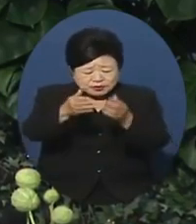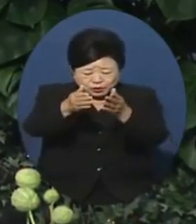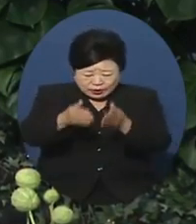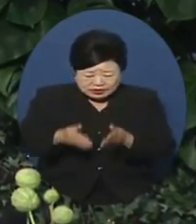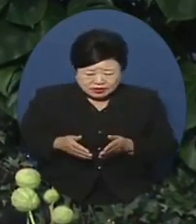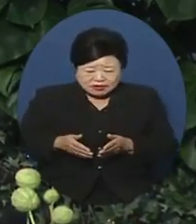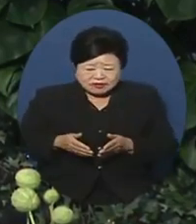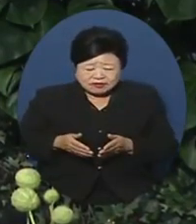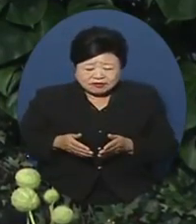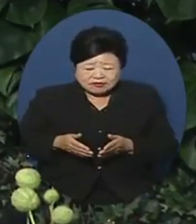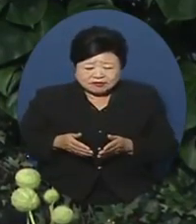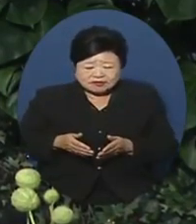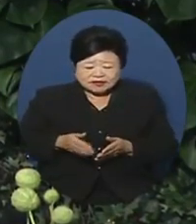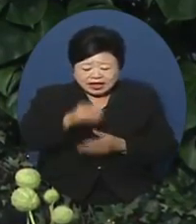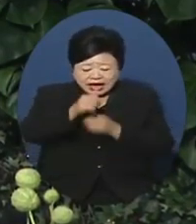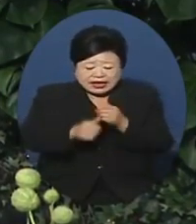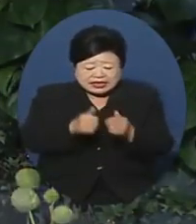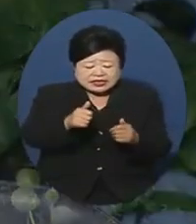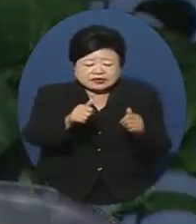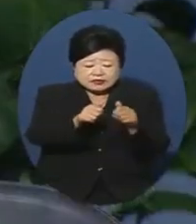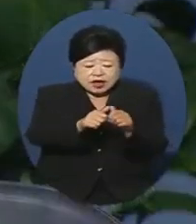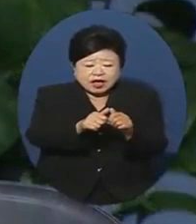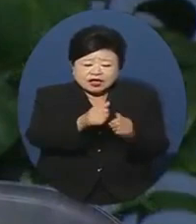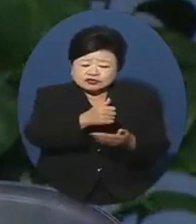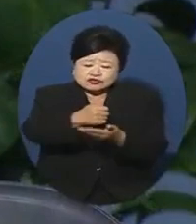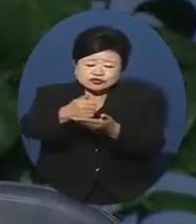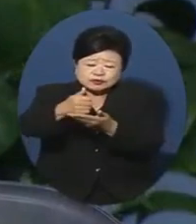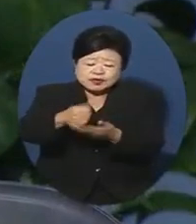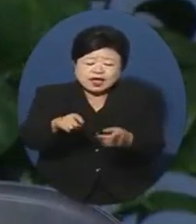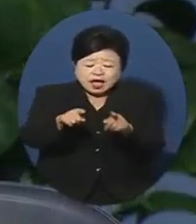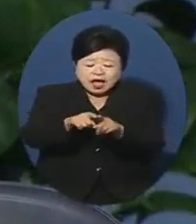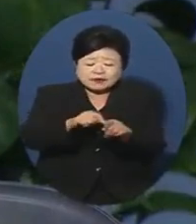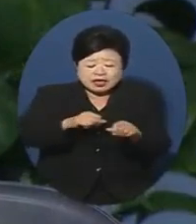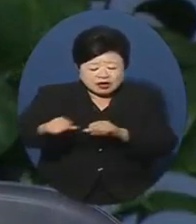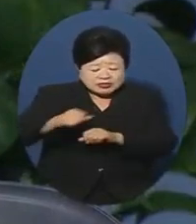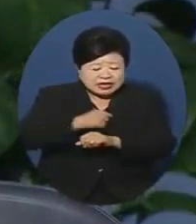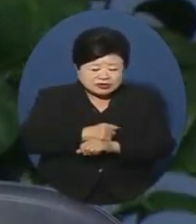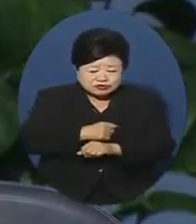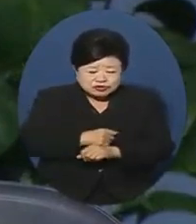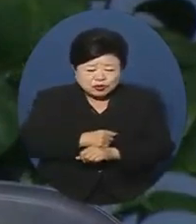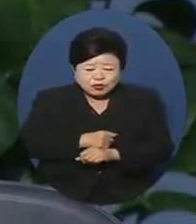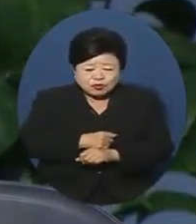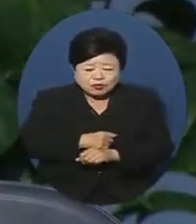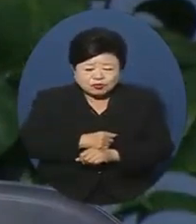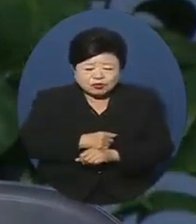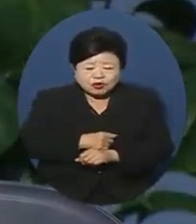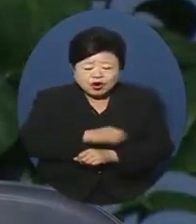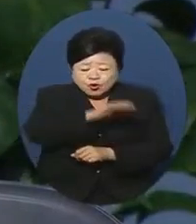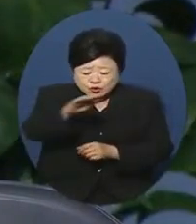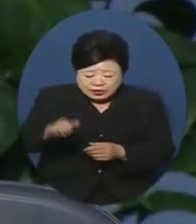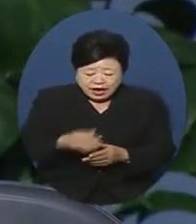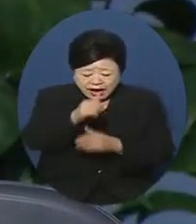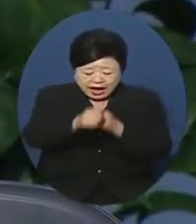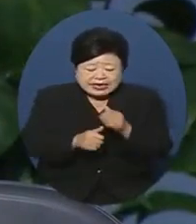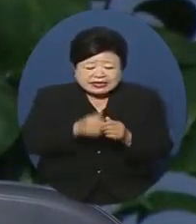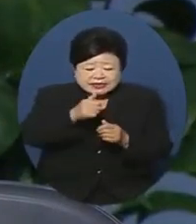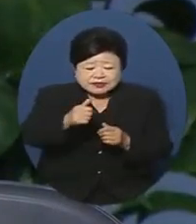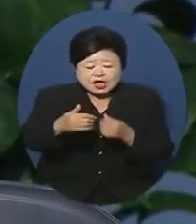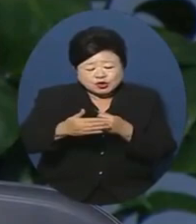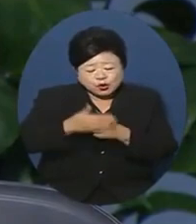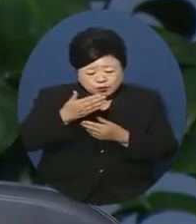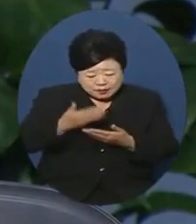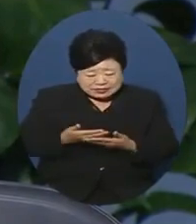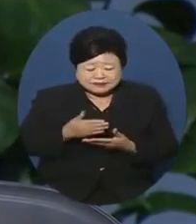통해서 하나님과 우리 주님이 함께 역사하시고 우리가 하나님의